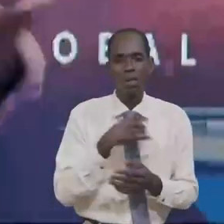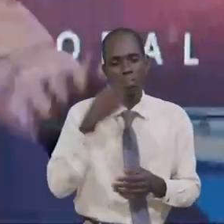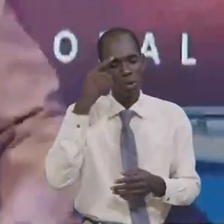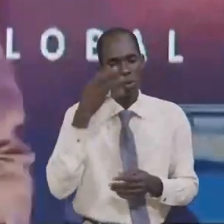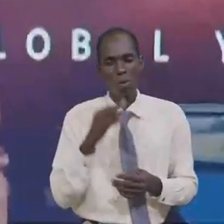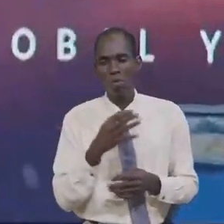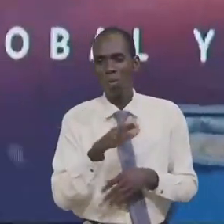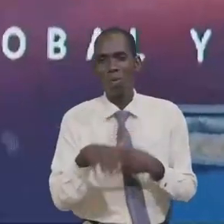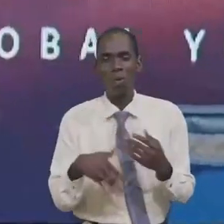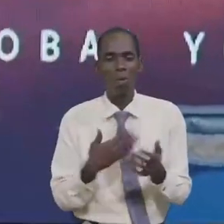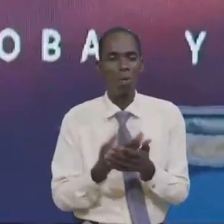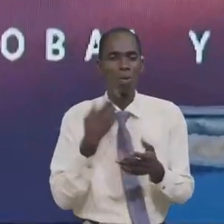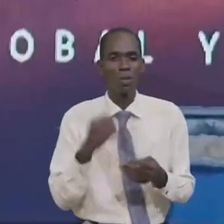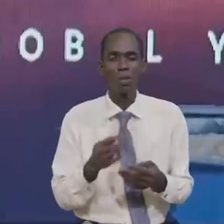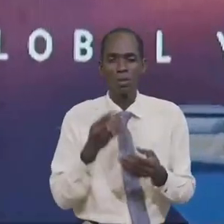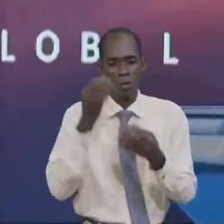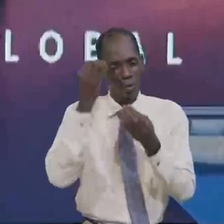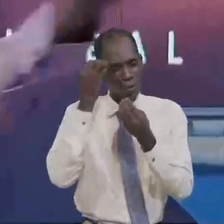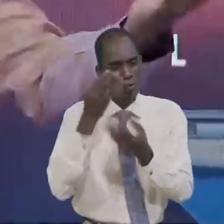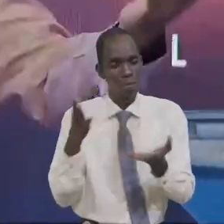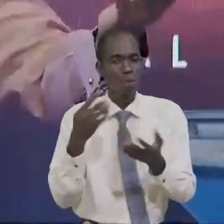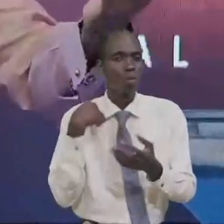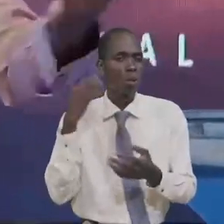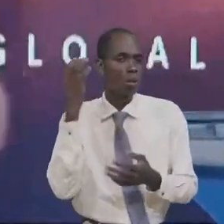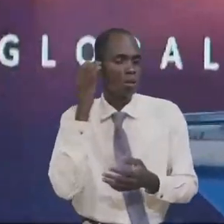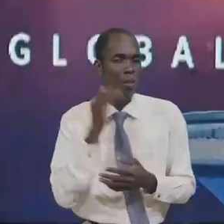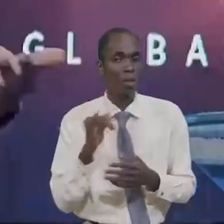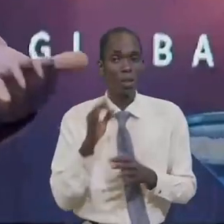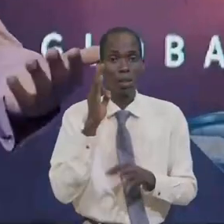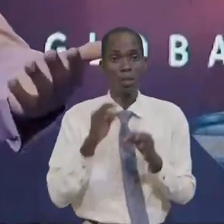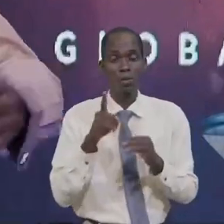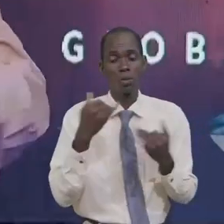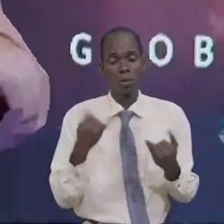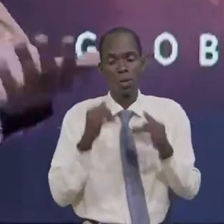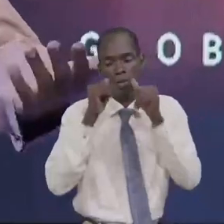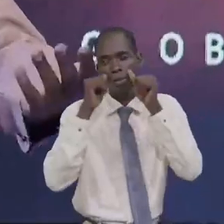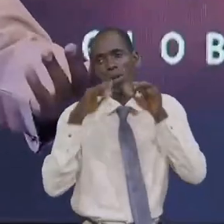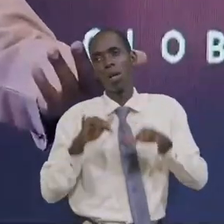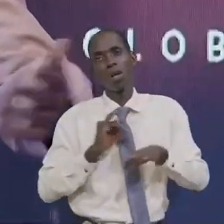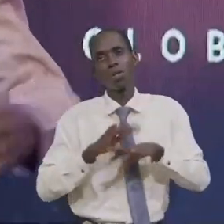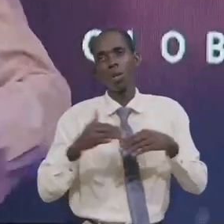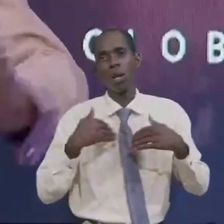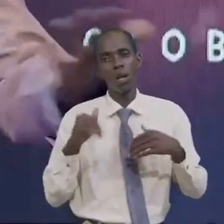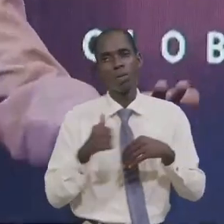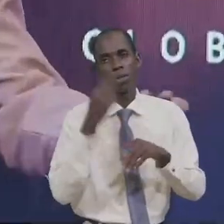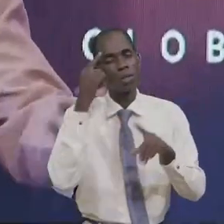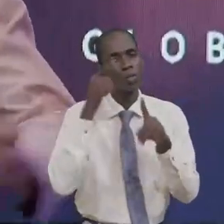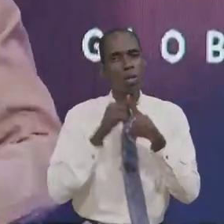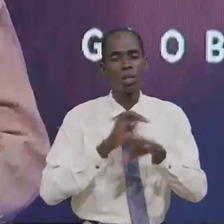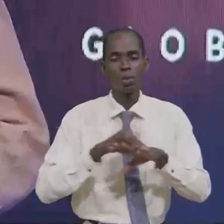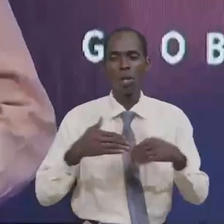nouvelles que nous écoutons si tu faiblis je n'ai pas de réactif je n'ai nulle part où aller